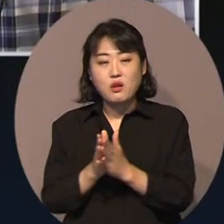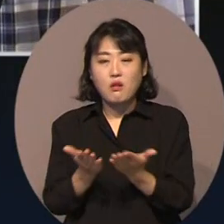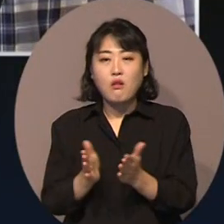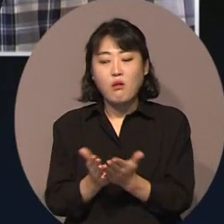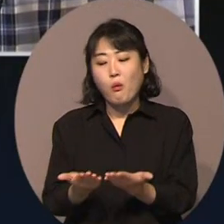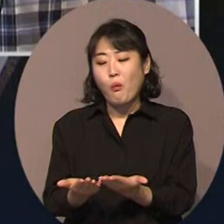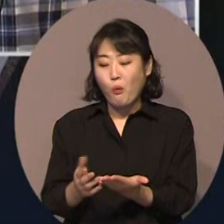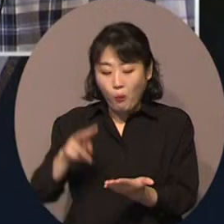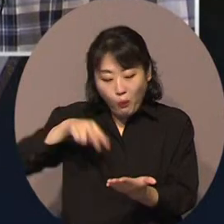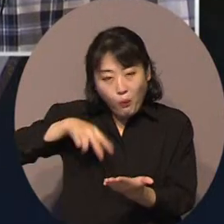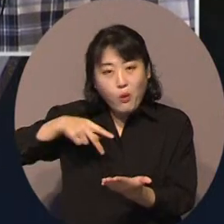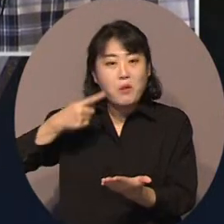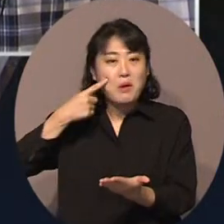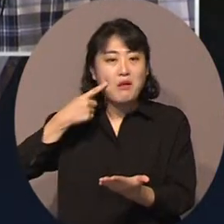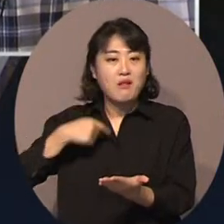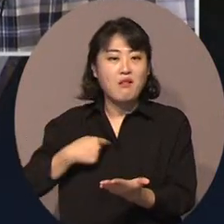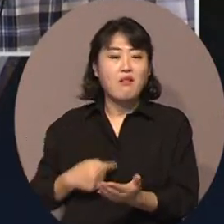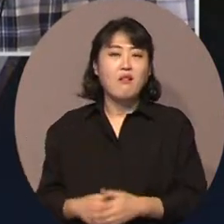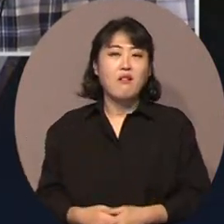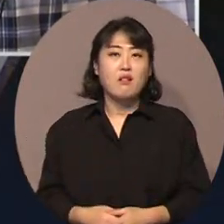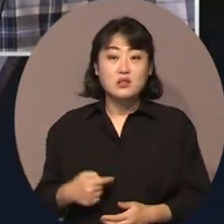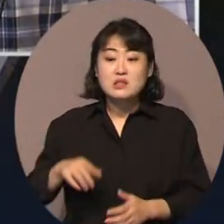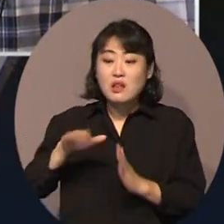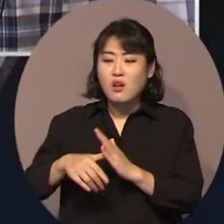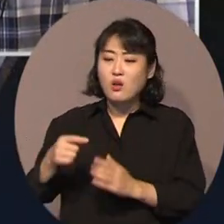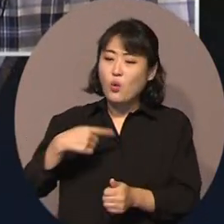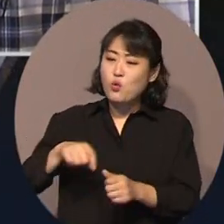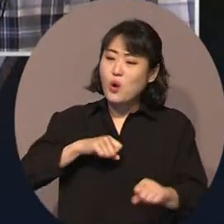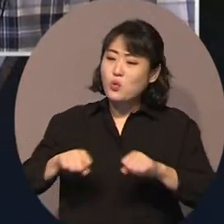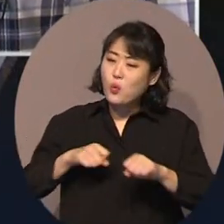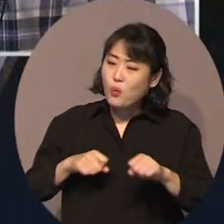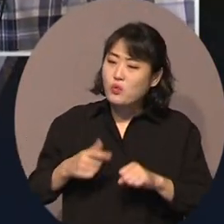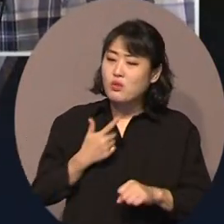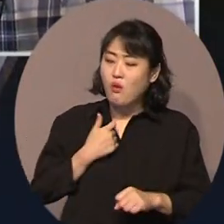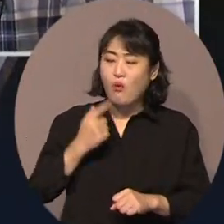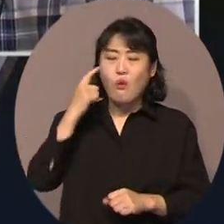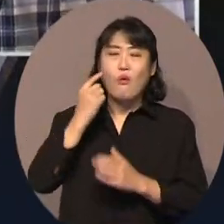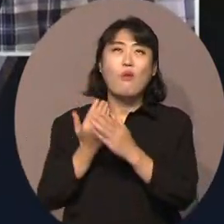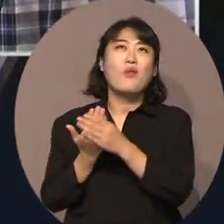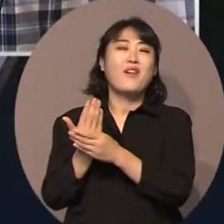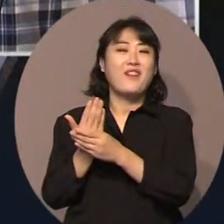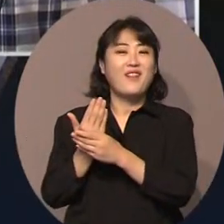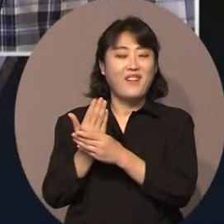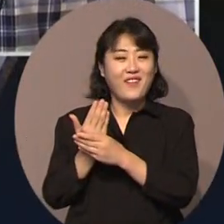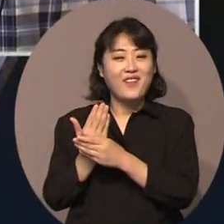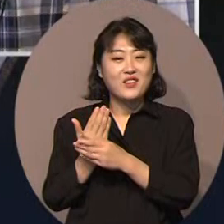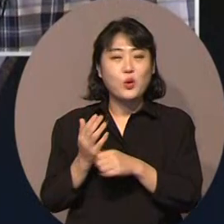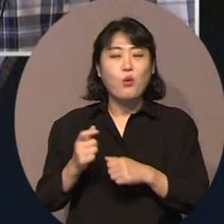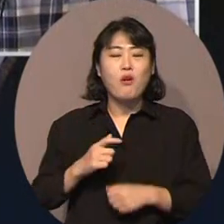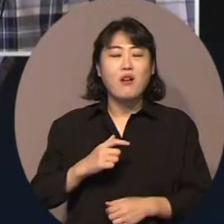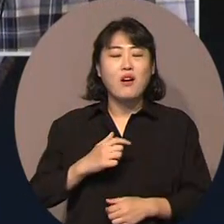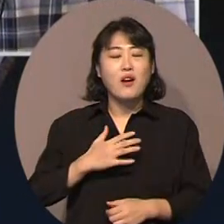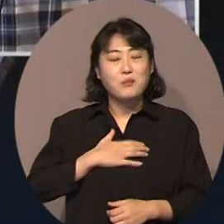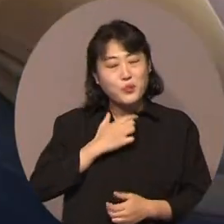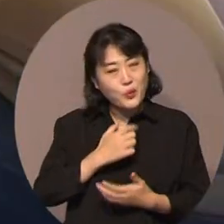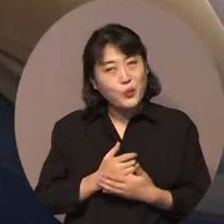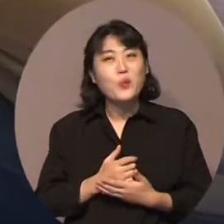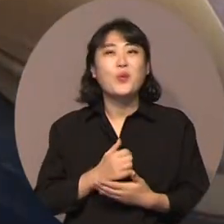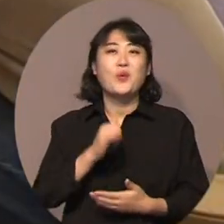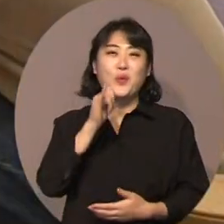합니다. 그러면 그 전에 교육활동했던 기억들이 새록새록 나기도 하고 감회가 새롭기도